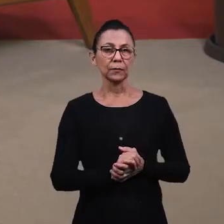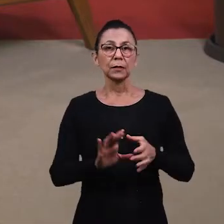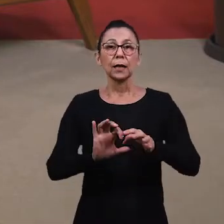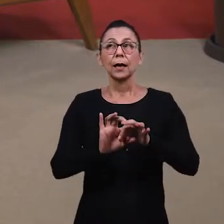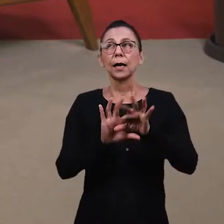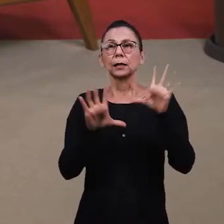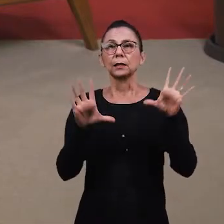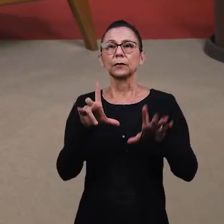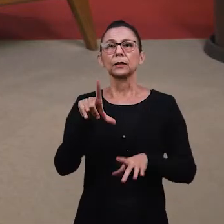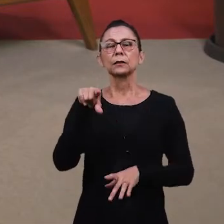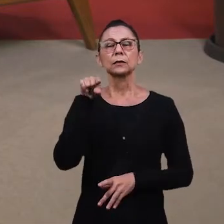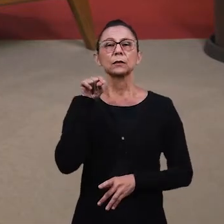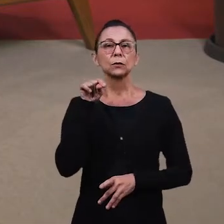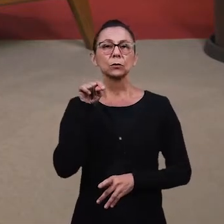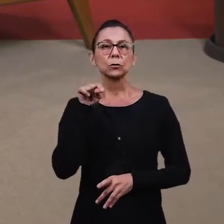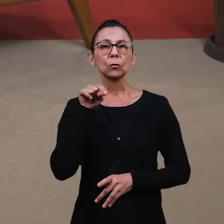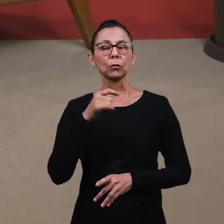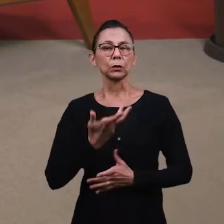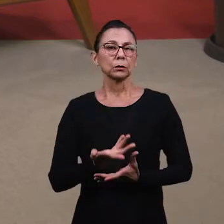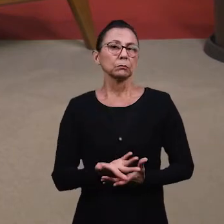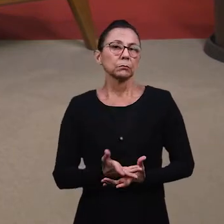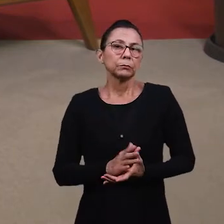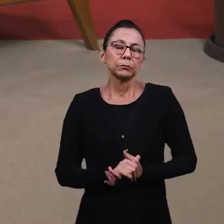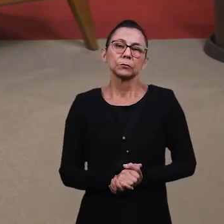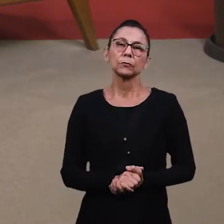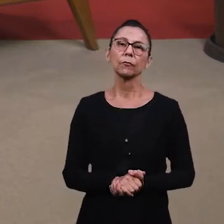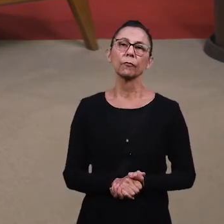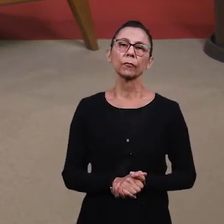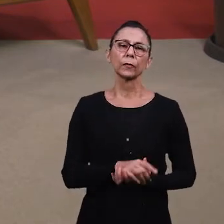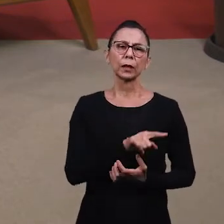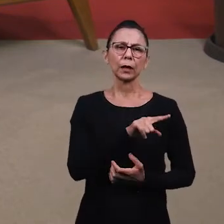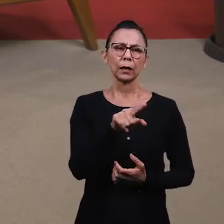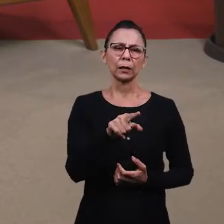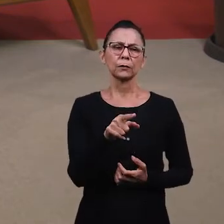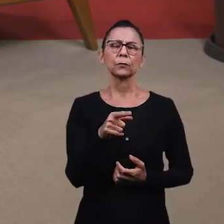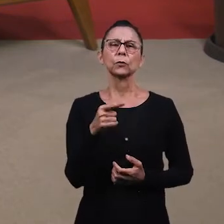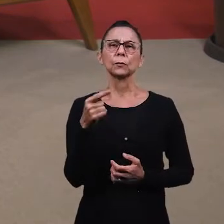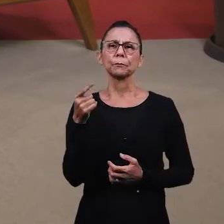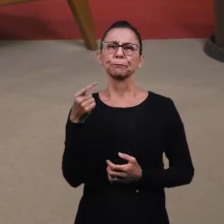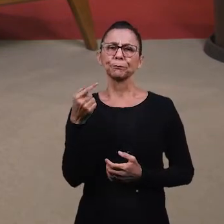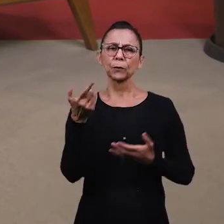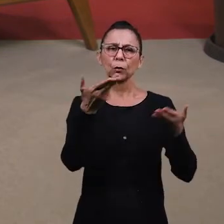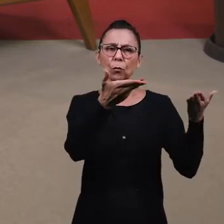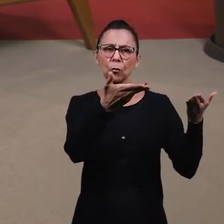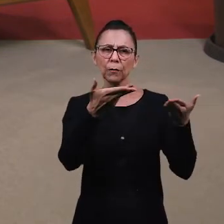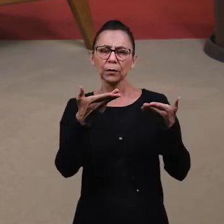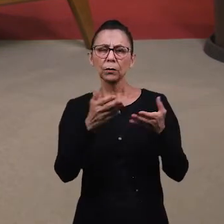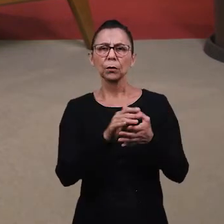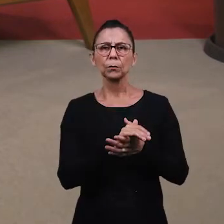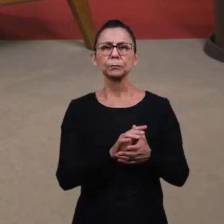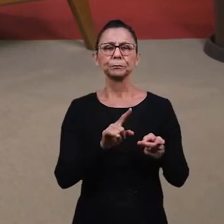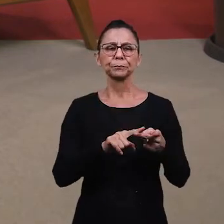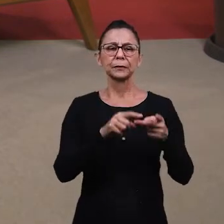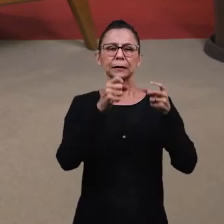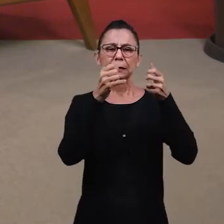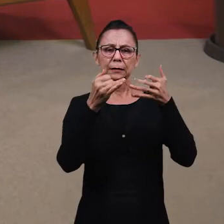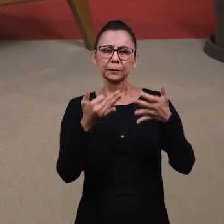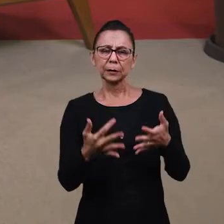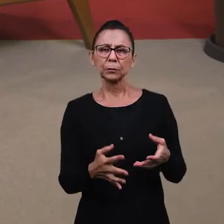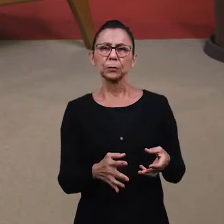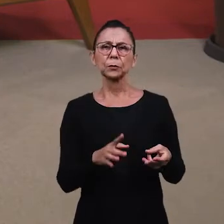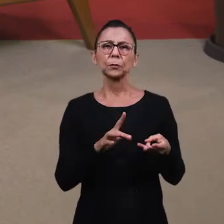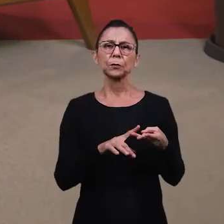Comme vous avez dit, le libre arbitre, on voit dans ce texte, il y a une invitation, il y a un avertissement, il y a